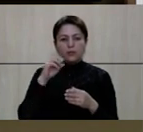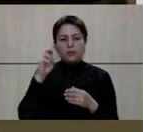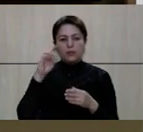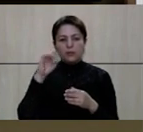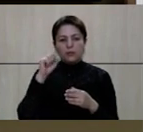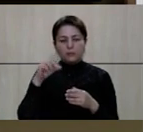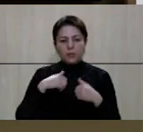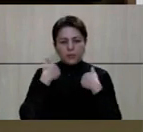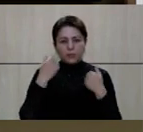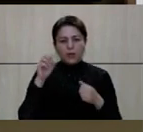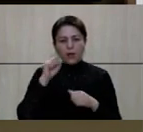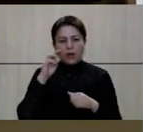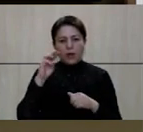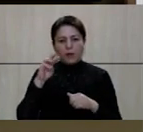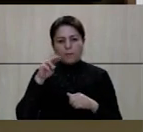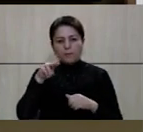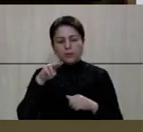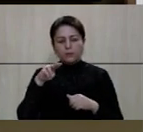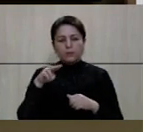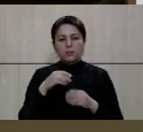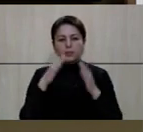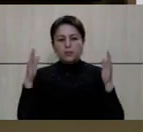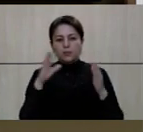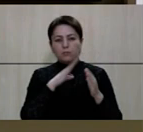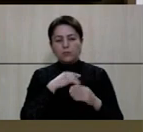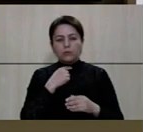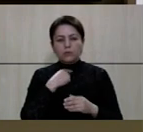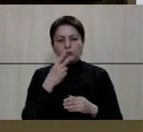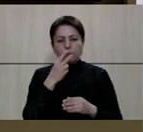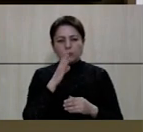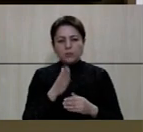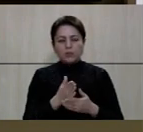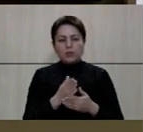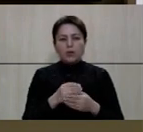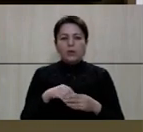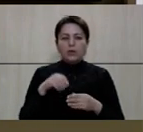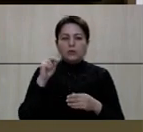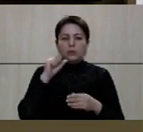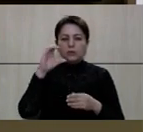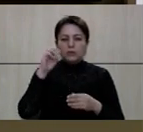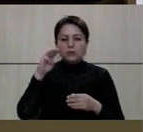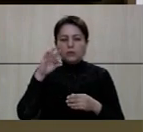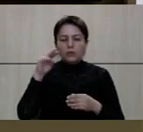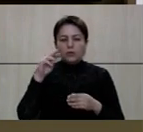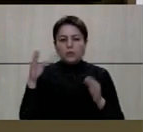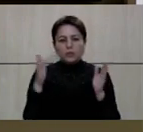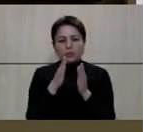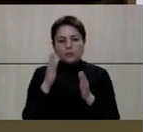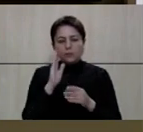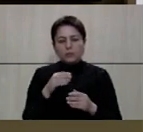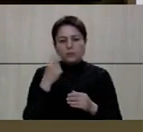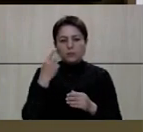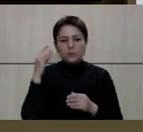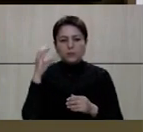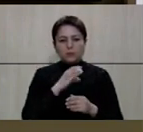yerda amplitudasi katta bo'lgan tovush ko'rsatilgan va unda chastotasi esa kichik bo'ladi. Chunki 1